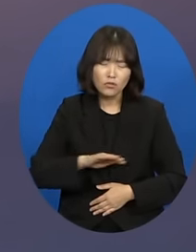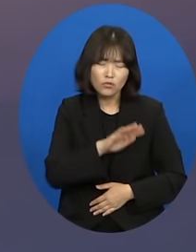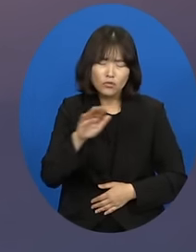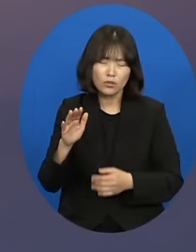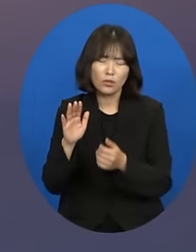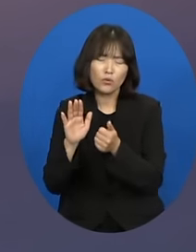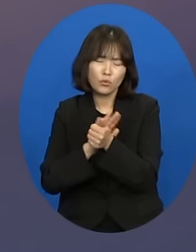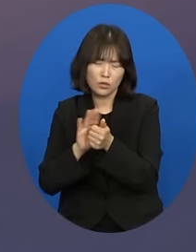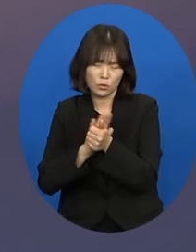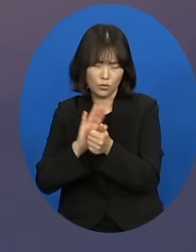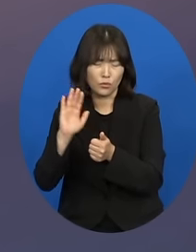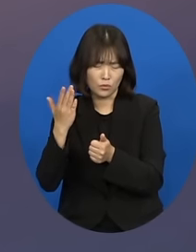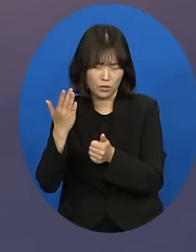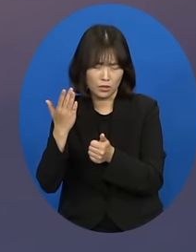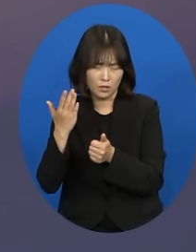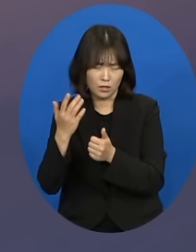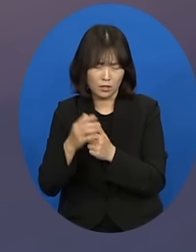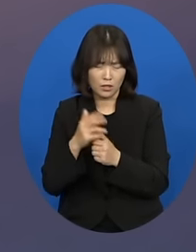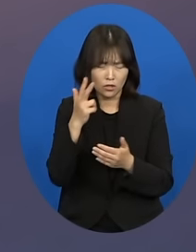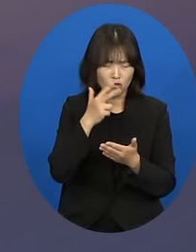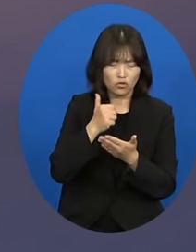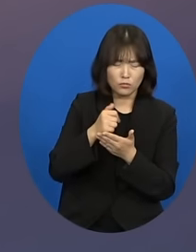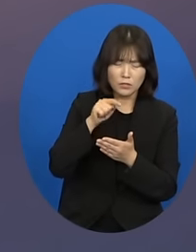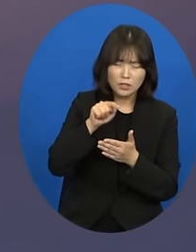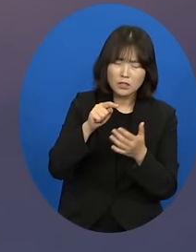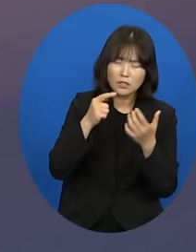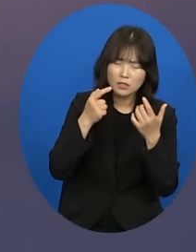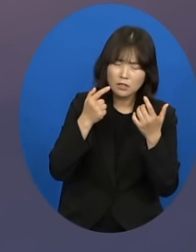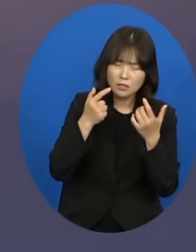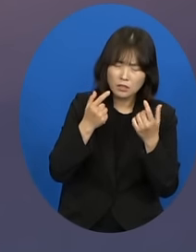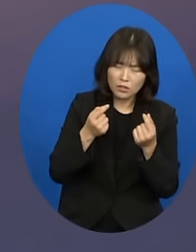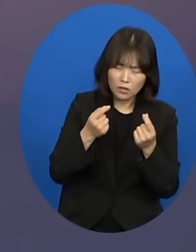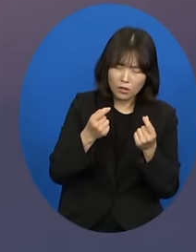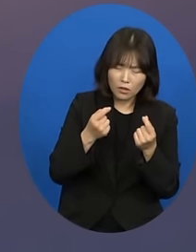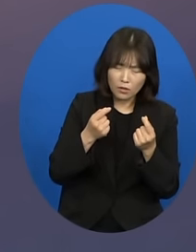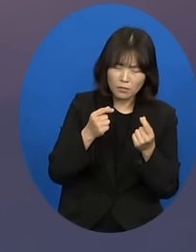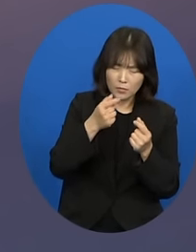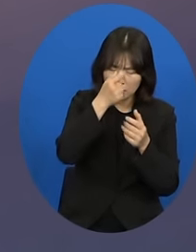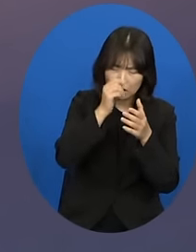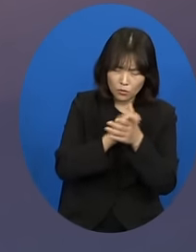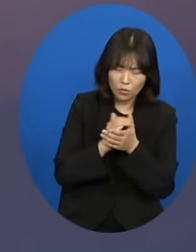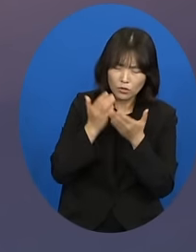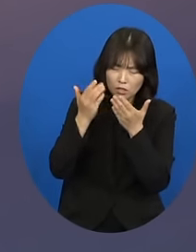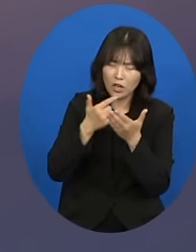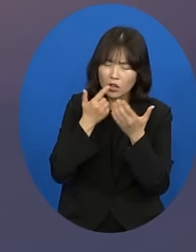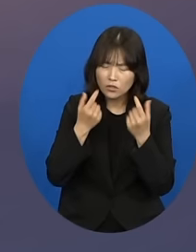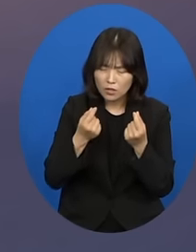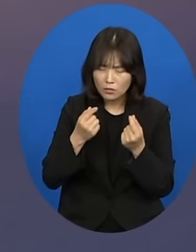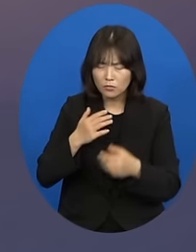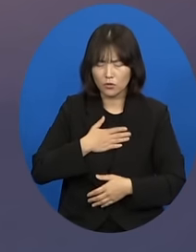우리 주님이 그렇게 기도하셨다면 저도 그렇게 하겠습니다.